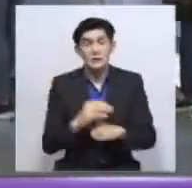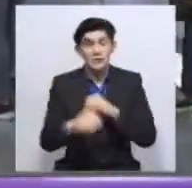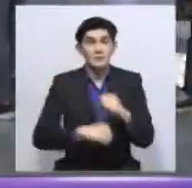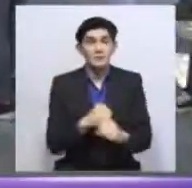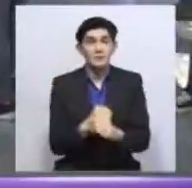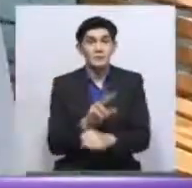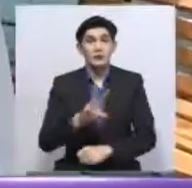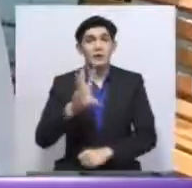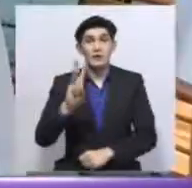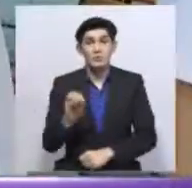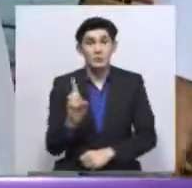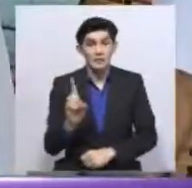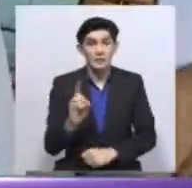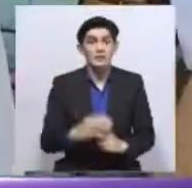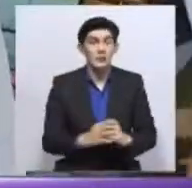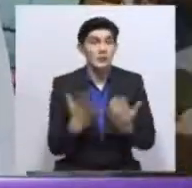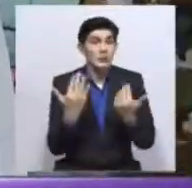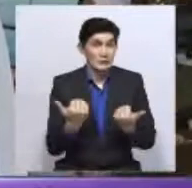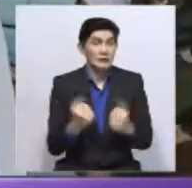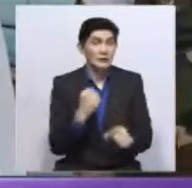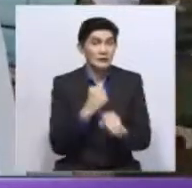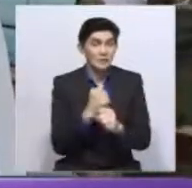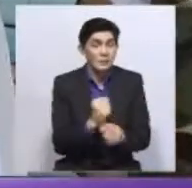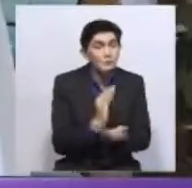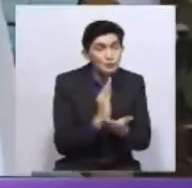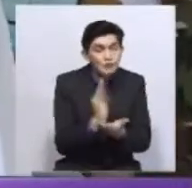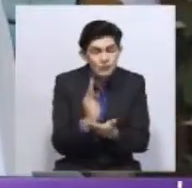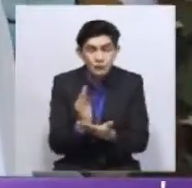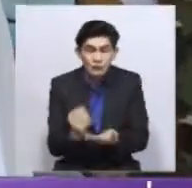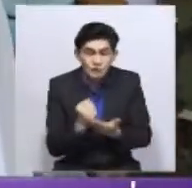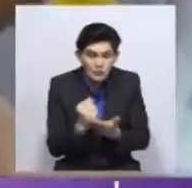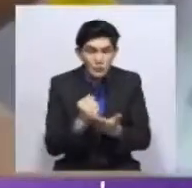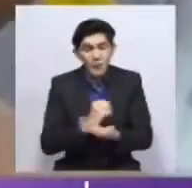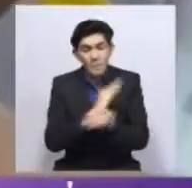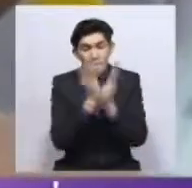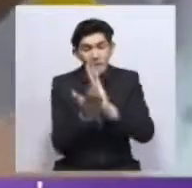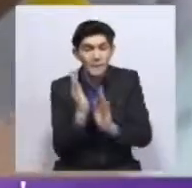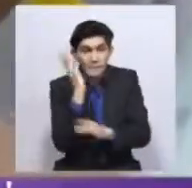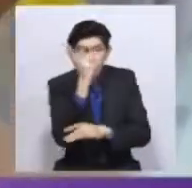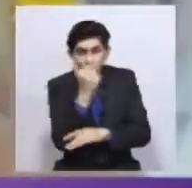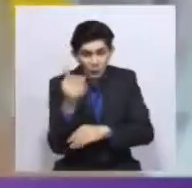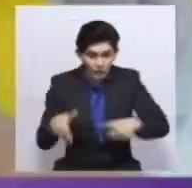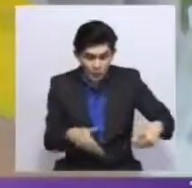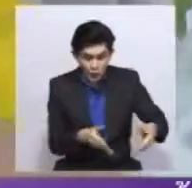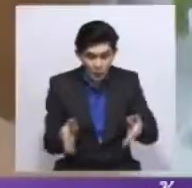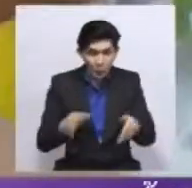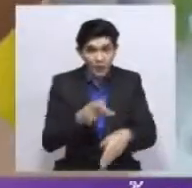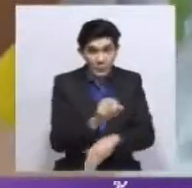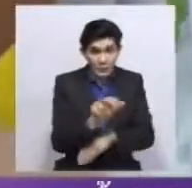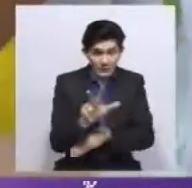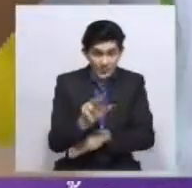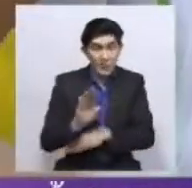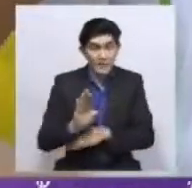น2561โดยเป็นการบำเพ็ญประโยชน์โดยมีการปรับปรุงภูมิทัศน์ของคลองสามเสน